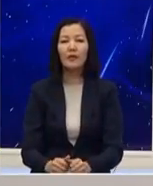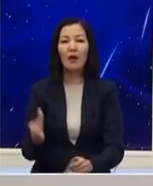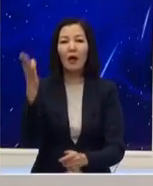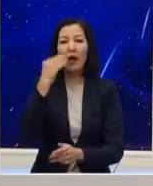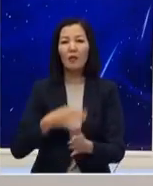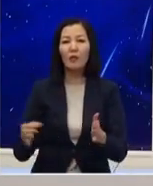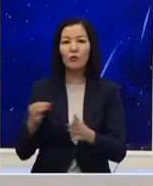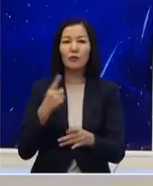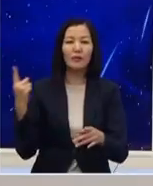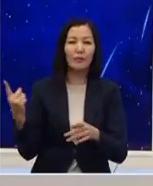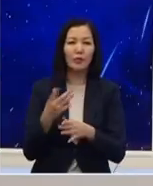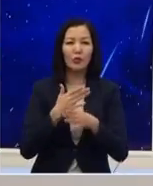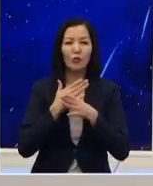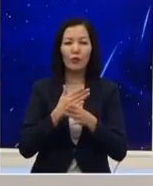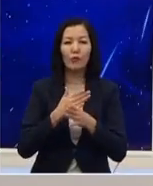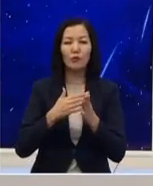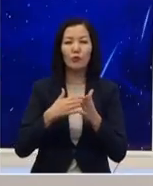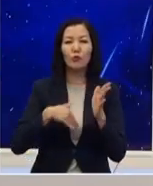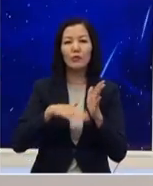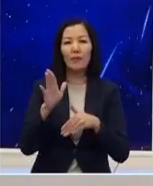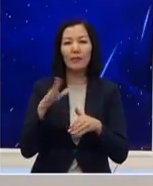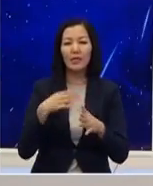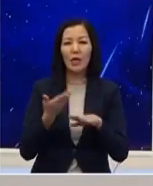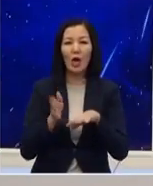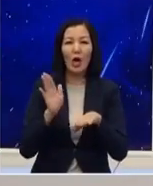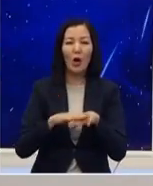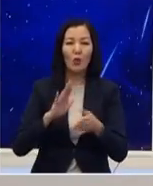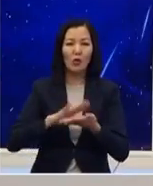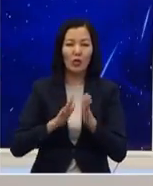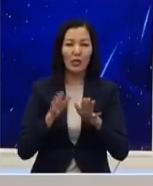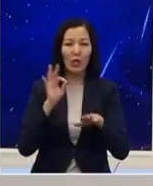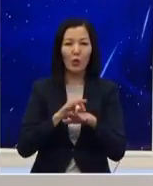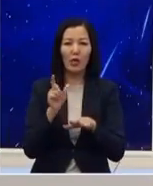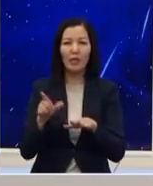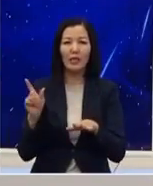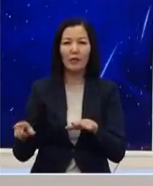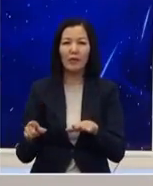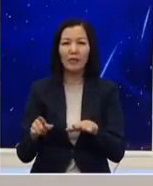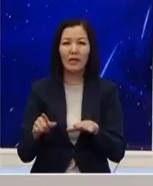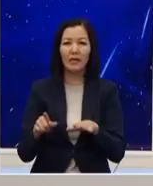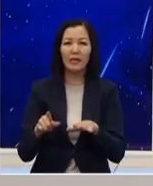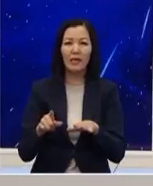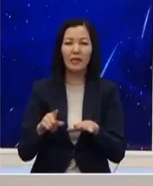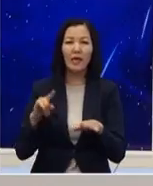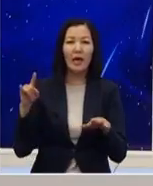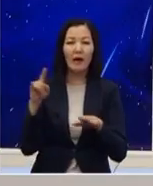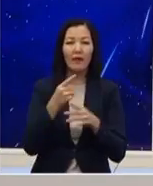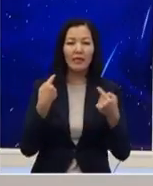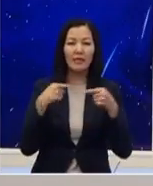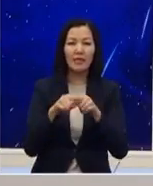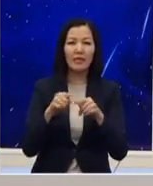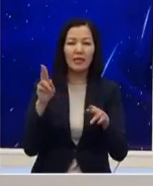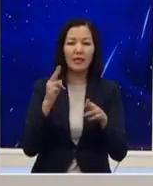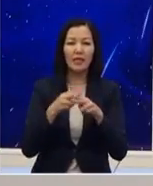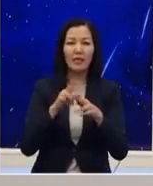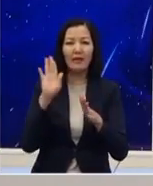Облыста алғашқы көмек көрсету сапасы артты. Ауыр жағдайдағы науқастарды санитарлық авиация техникасымен кедергісіз облыс орталығына немесе